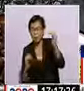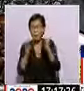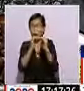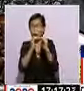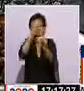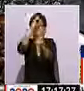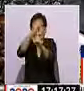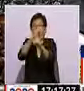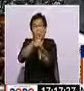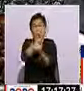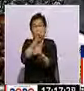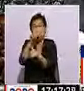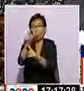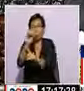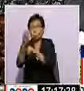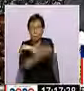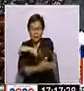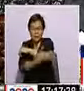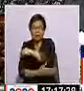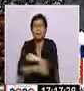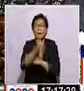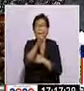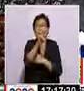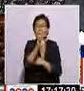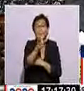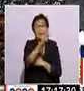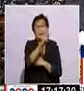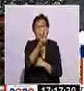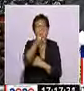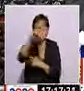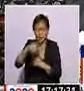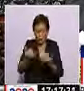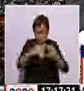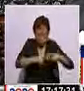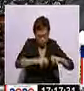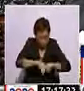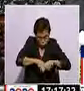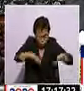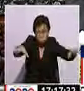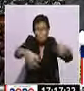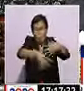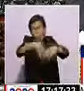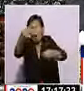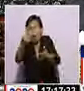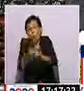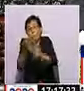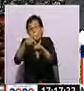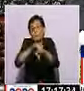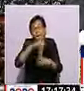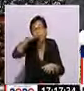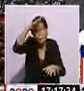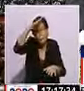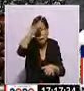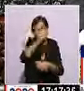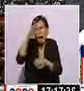aspirasi 4.0 negara. KWSP juga sedang mengkaji untuk memperluaskan pengeluaran ini kepada ibu bapa